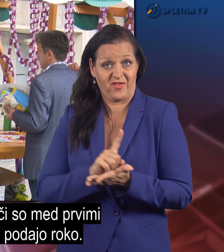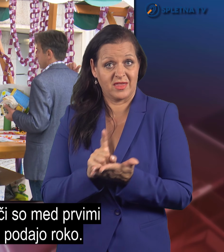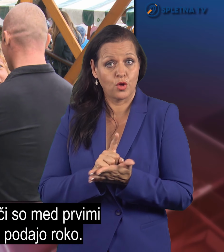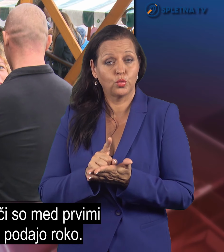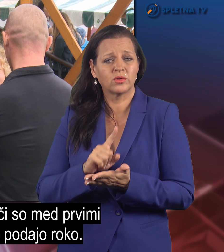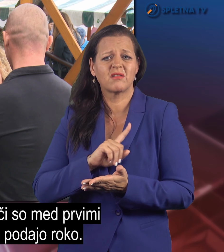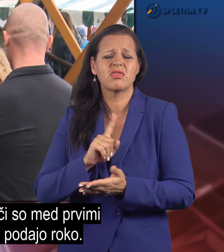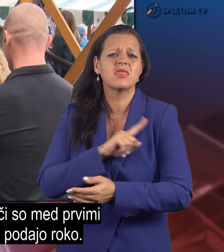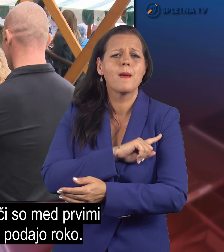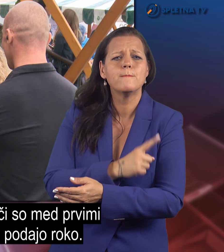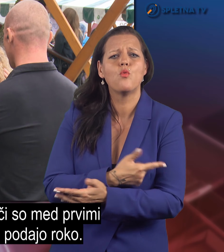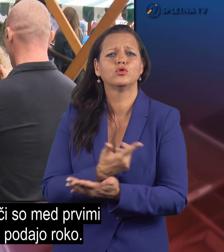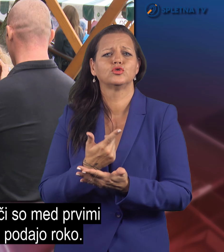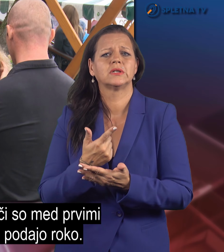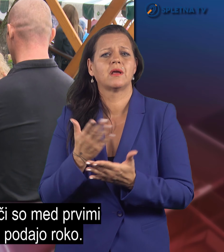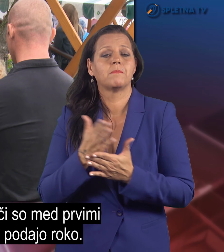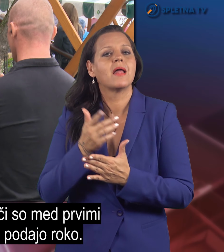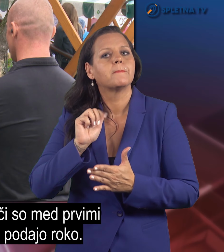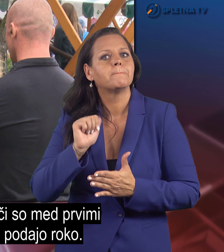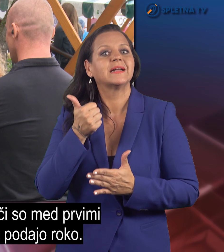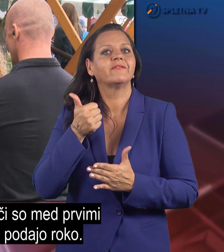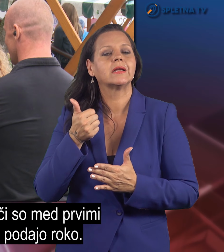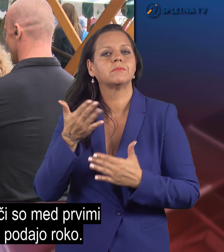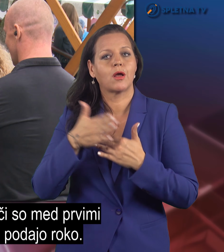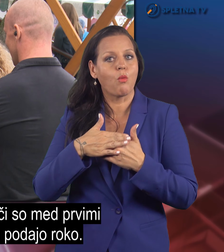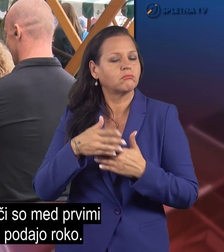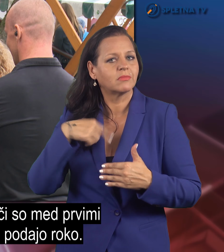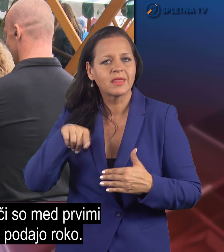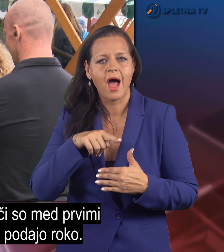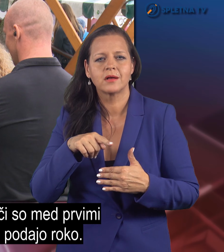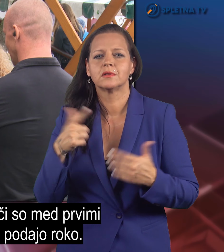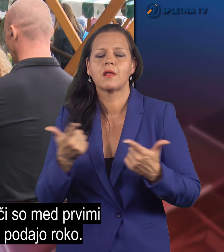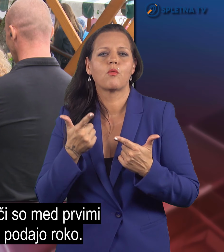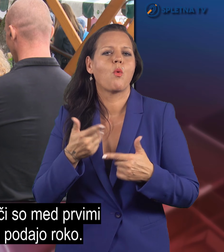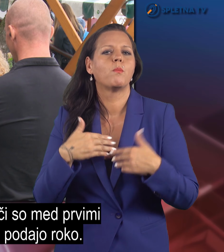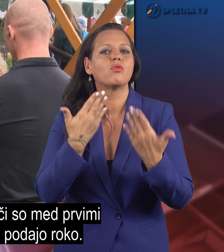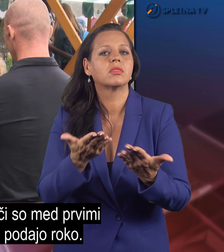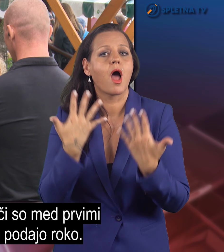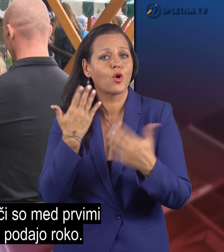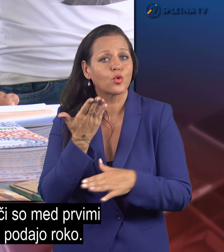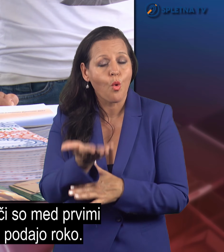V trenutkih nemoči so med prvimi ob nas, ki nam podajo roko.